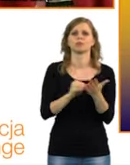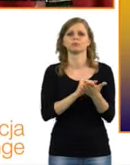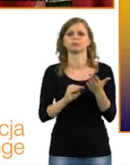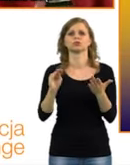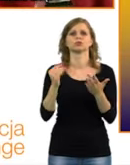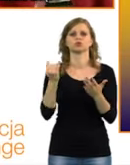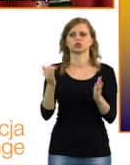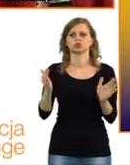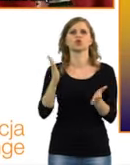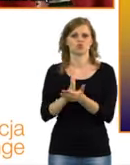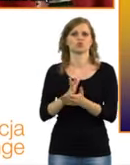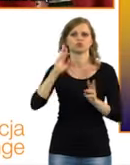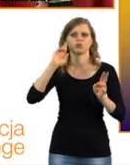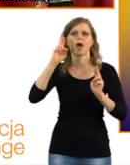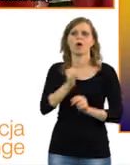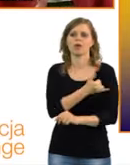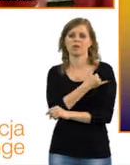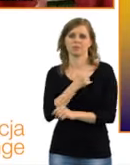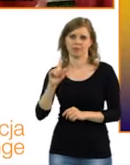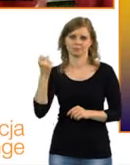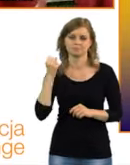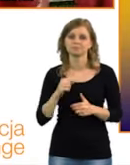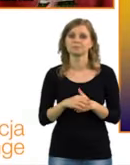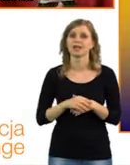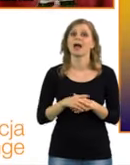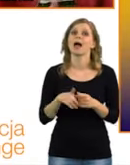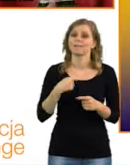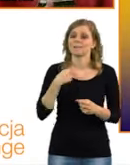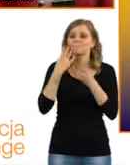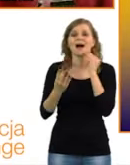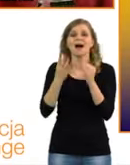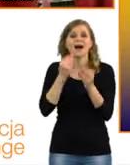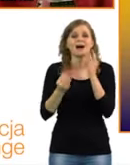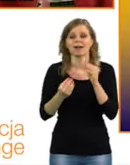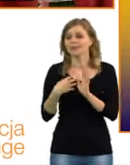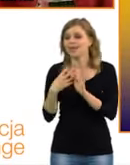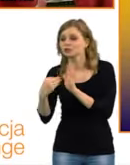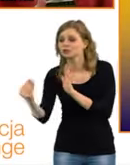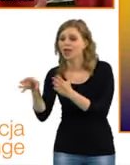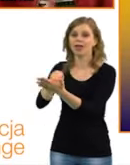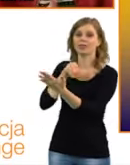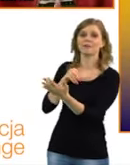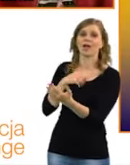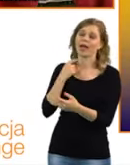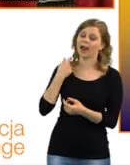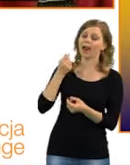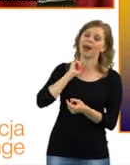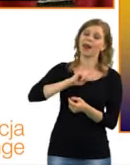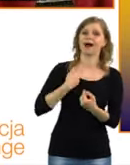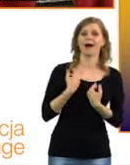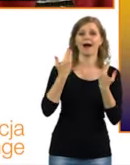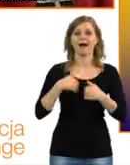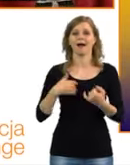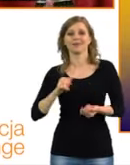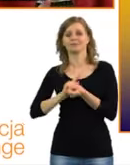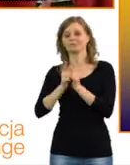już reagują na własne imię. Bawimy się w zabawy naśladowcze, odgrywanie ról. Bawimy